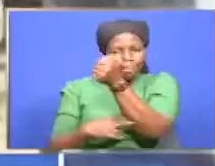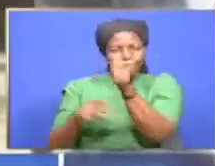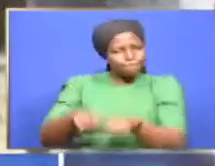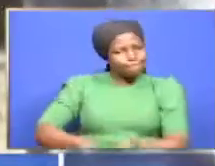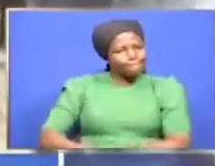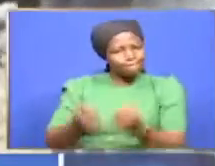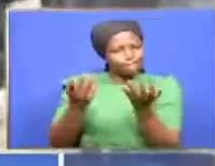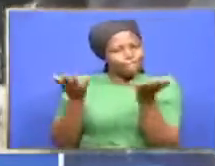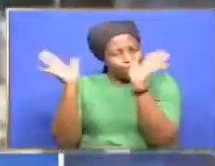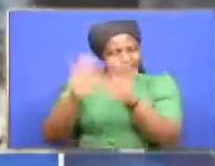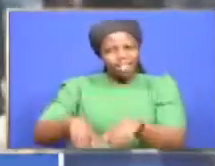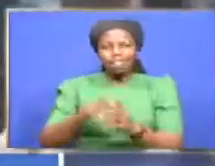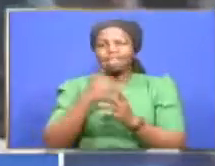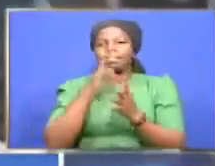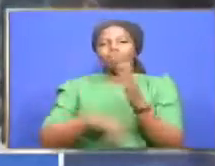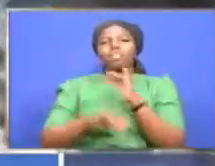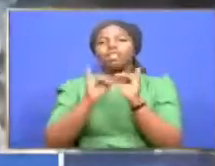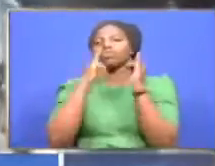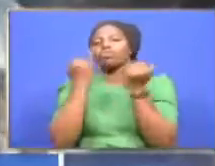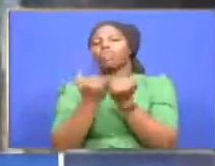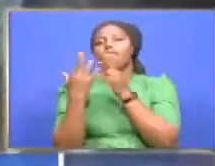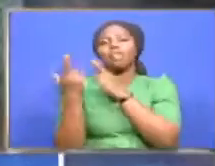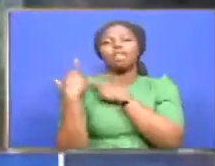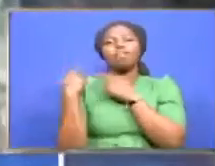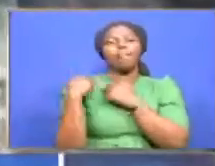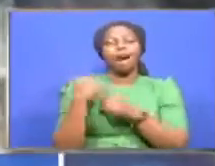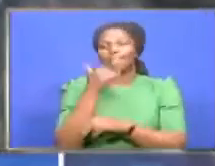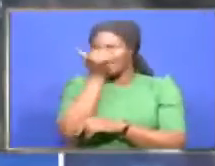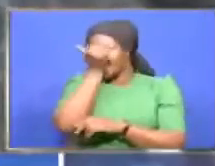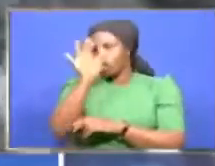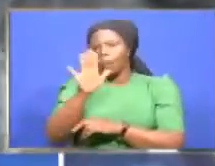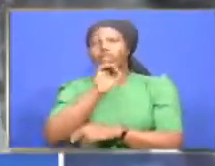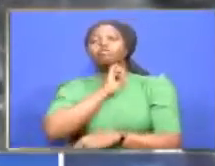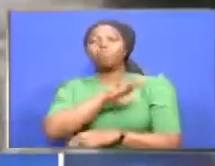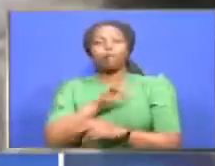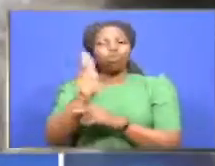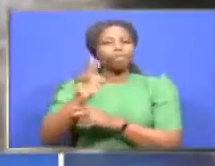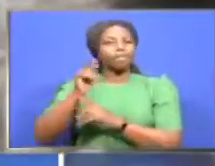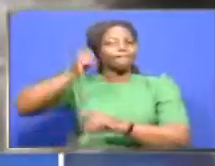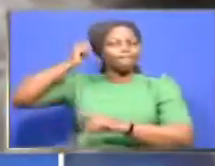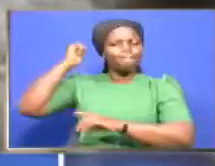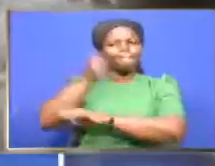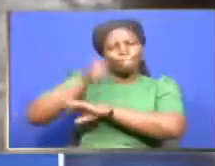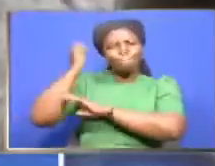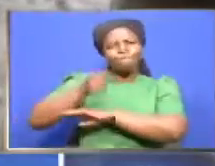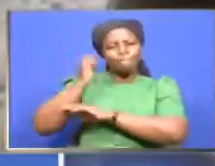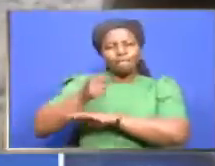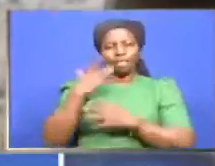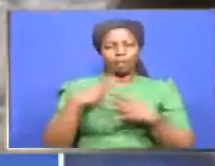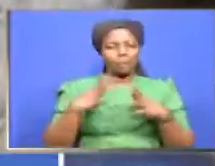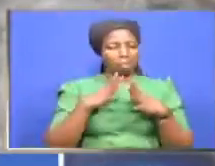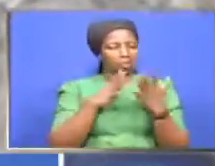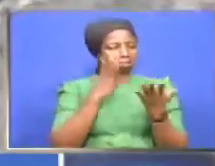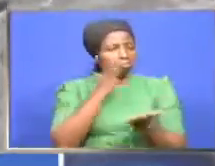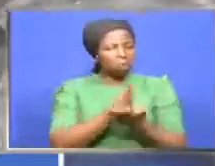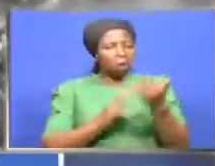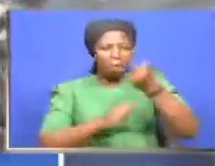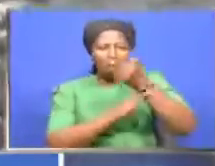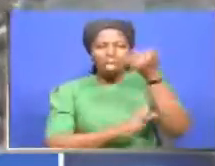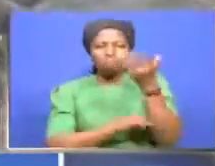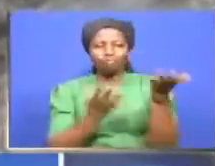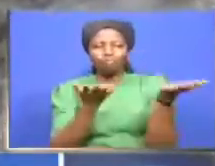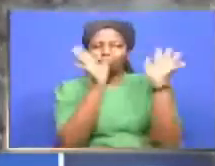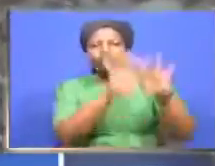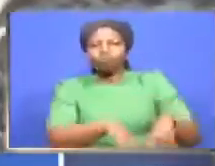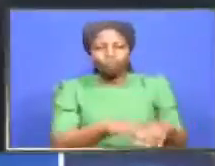yamepuuza malalamishi yao. Wakitumia nyundo na vifaa vingine, wakazi hao walibomoa daraja hilo linalounganisha sehemu ya Norkopir na mji